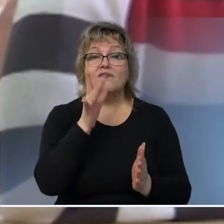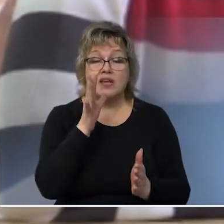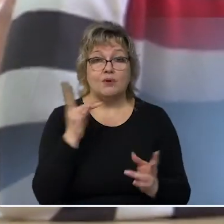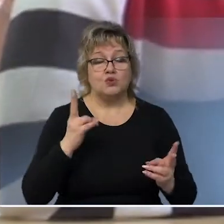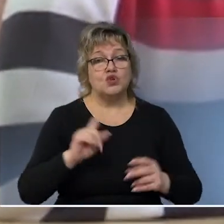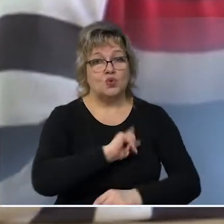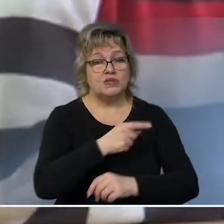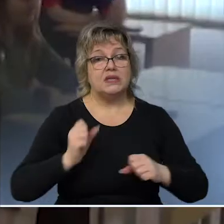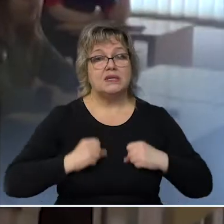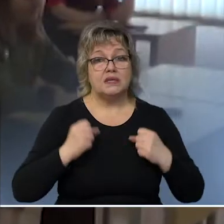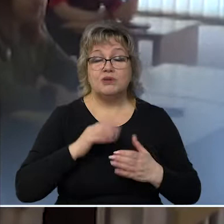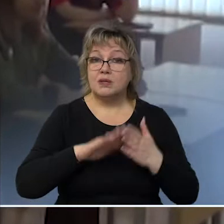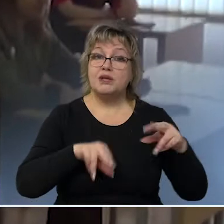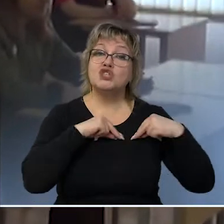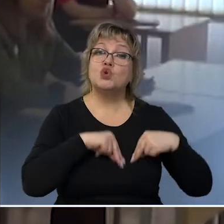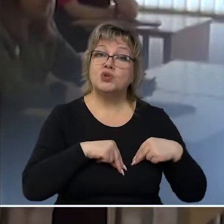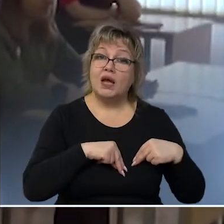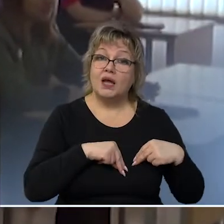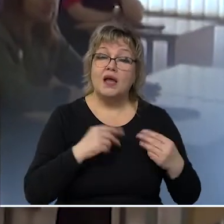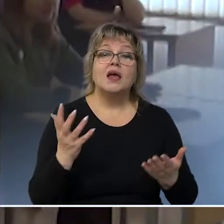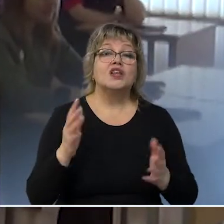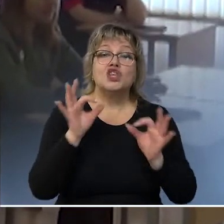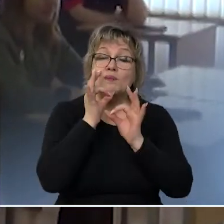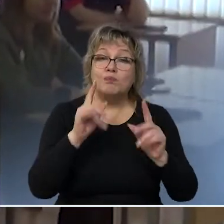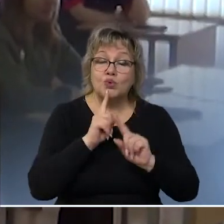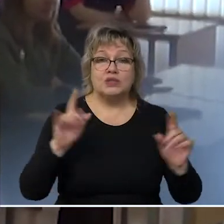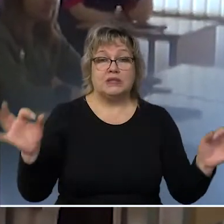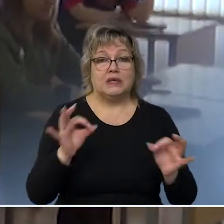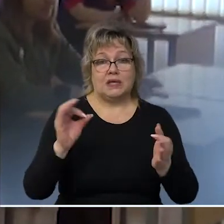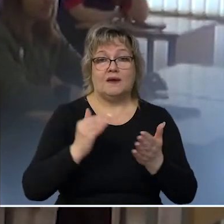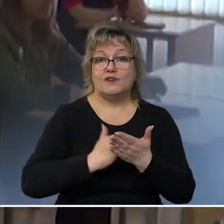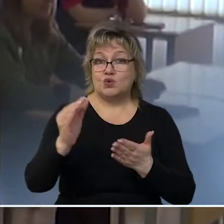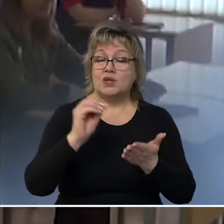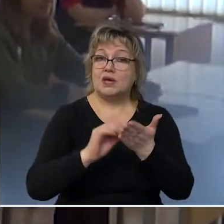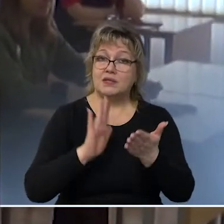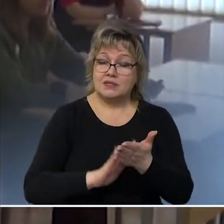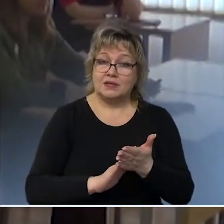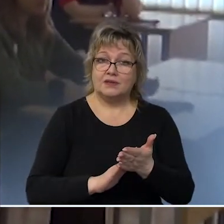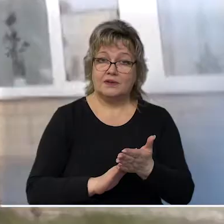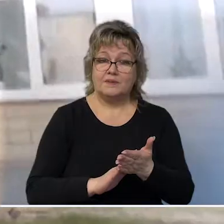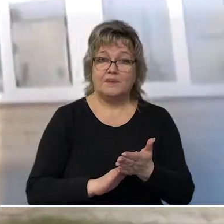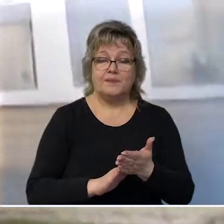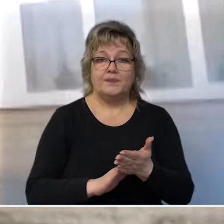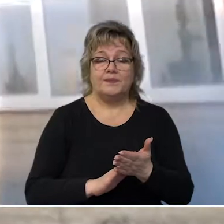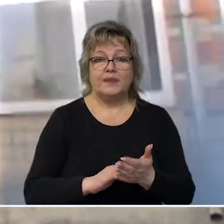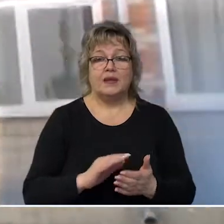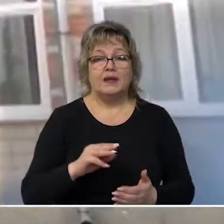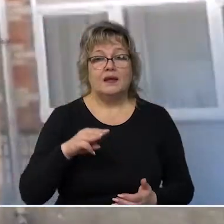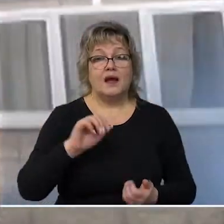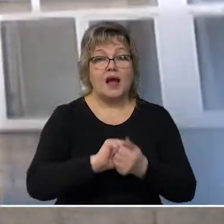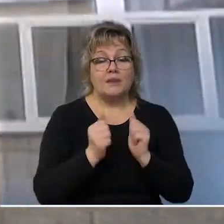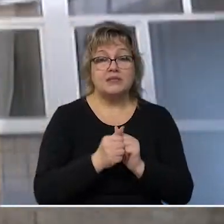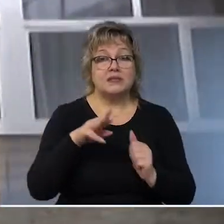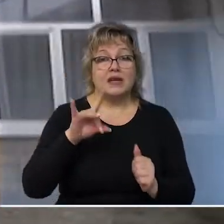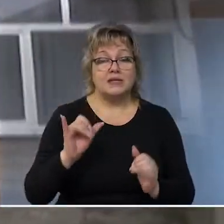необходимо усиленно заниматься. Без труда, как говорится, не будет вам высоких баллов на ЕГЭ. Лариса Алташкина, Леонид Киселев,